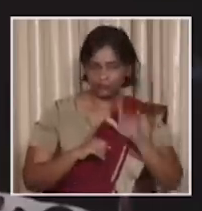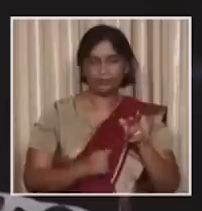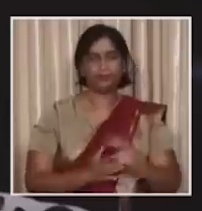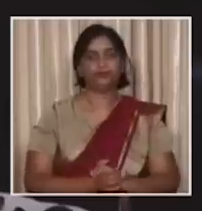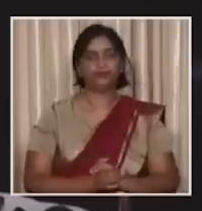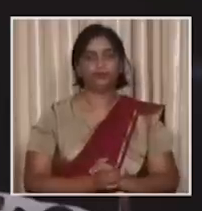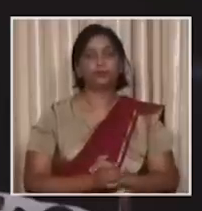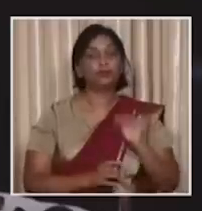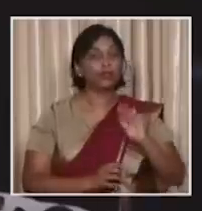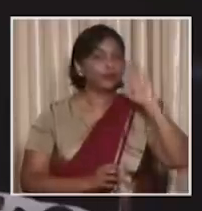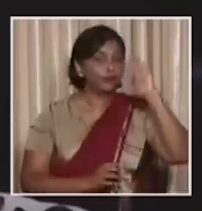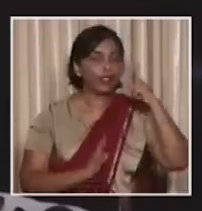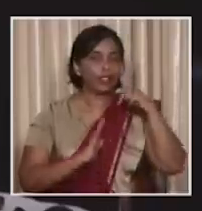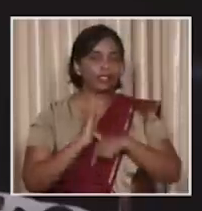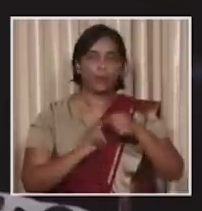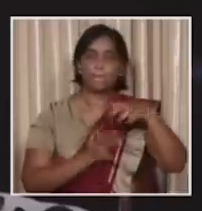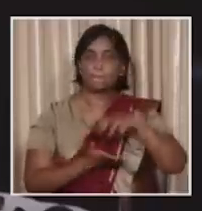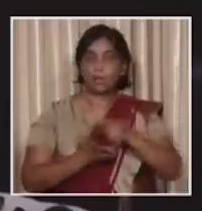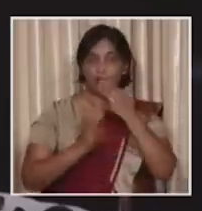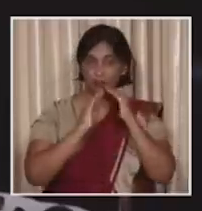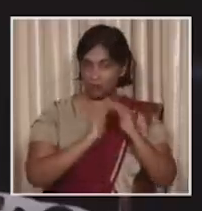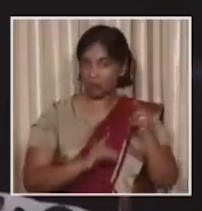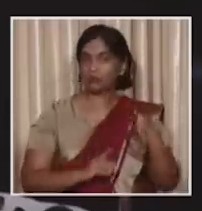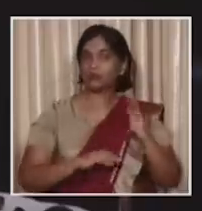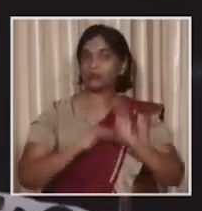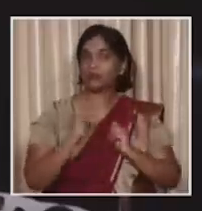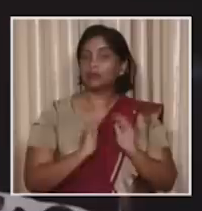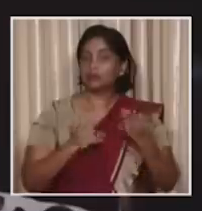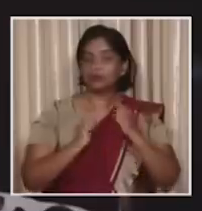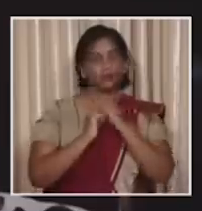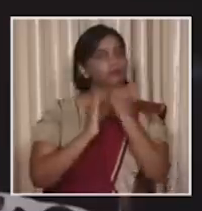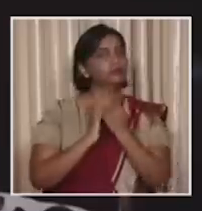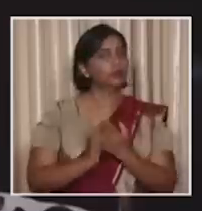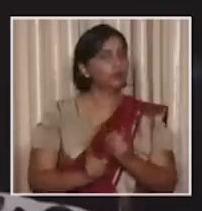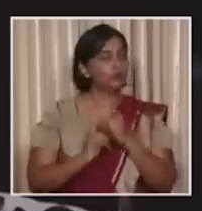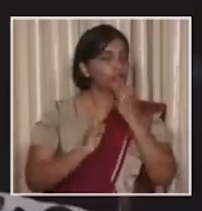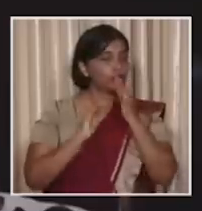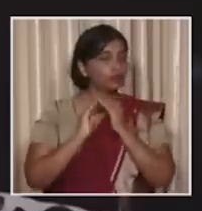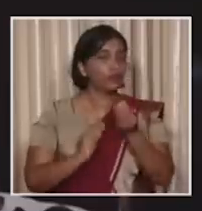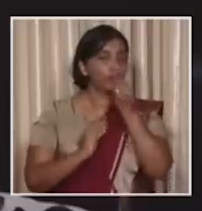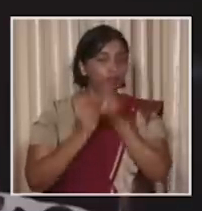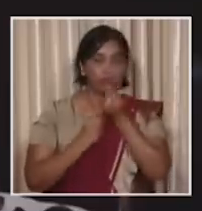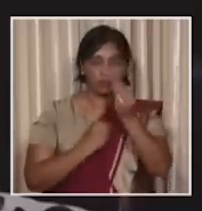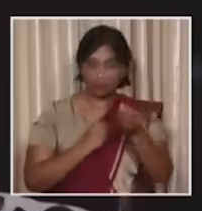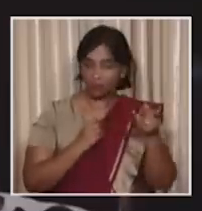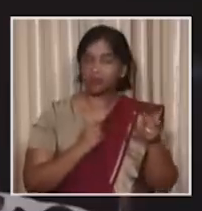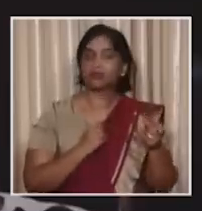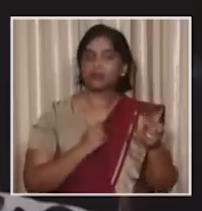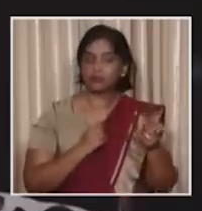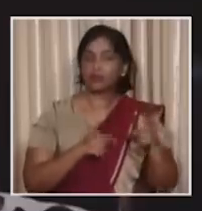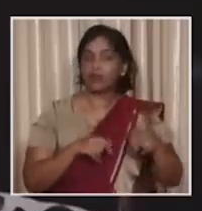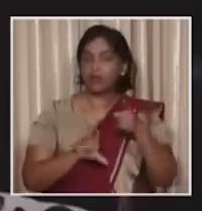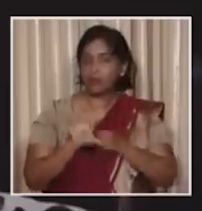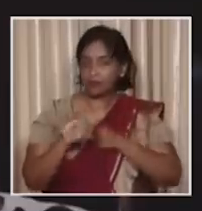වෙනවා. විශේෂයෙන් දකුණු පළාත් පාසල්වල ක්‍රියාත්මක කරන මෙම වැඩපිළිවෙලට අදාළ පාසල්ට ආහාර සැපයීම් කරුවන්ට